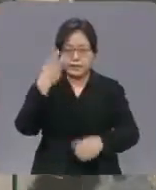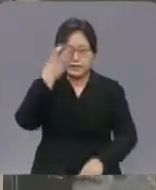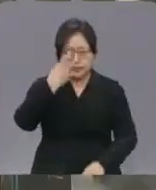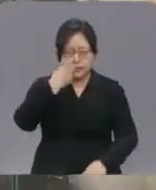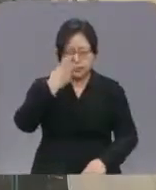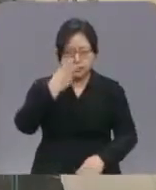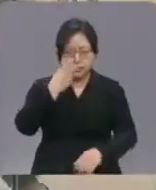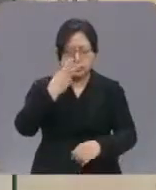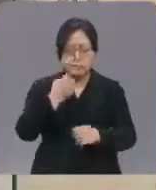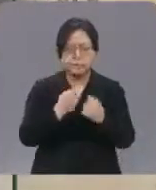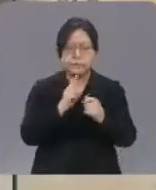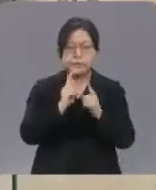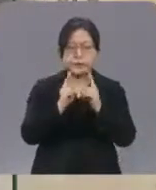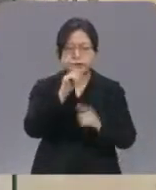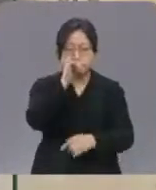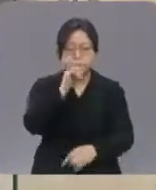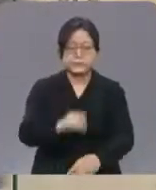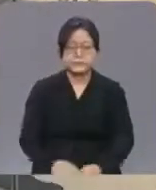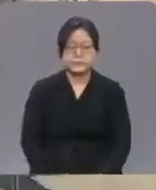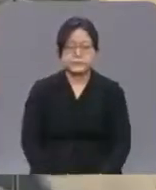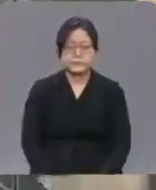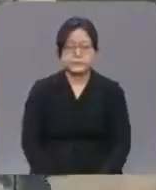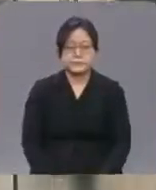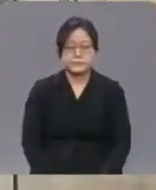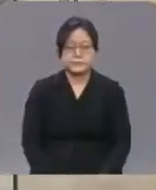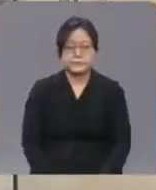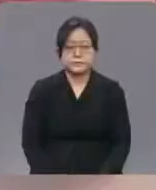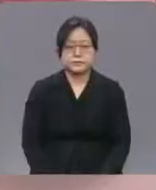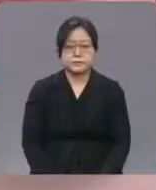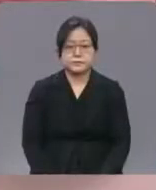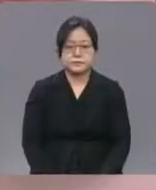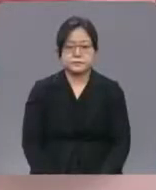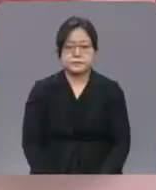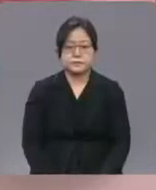있게 검토하고 있다고 설명했습니다.